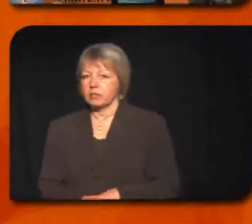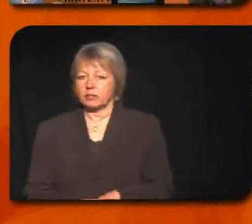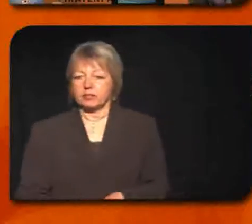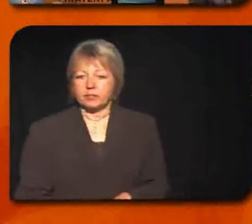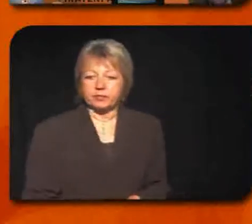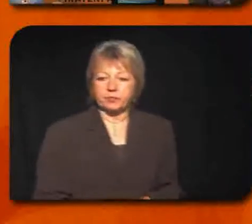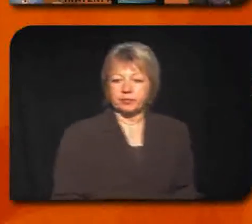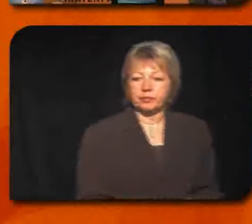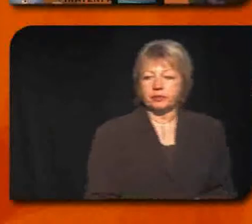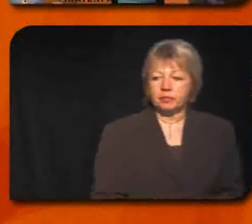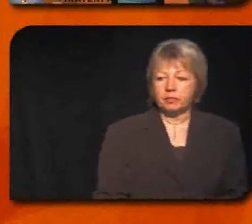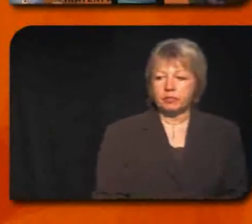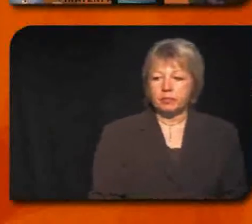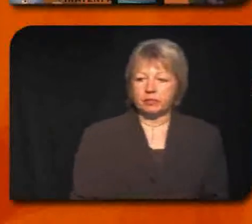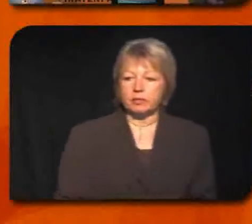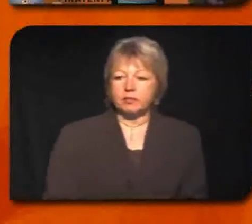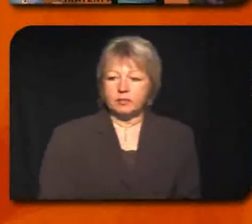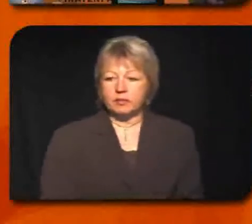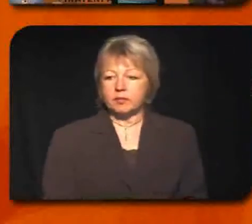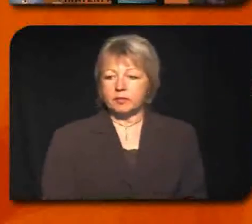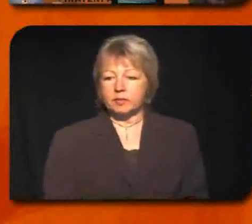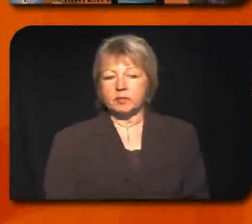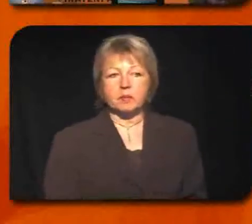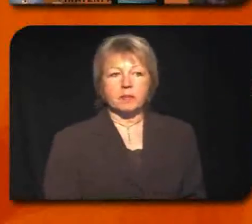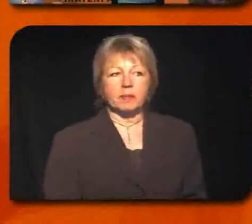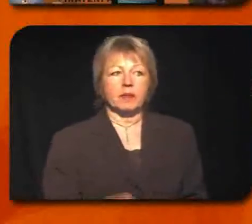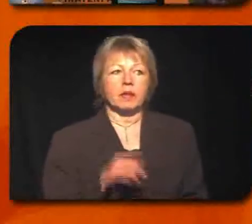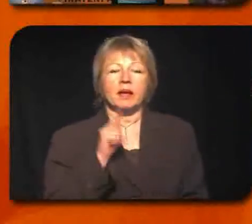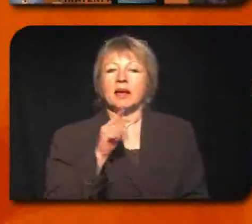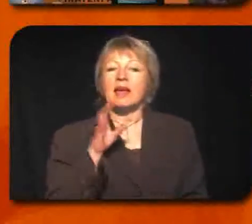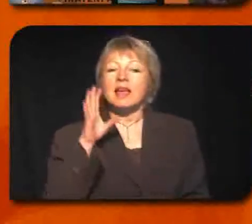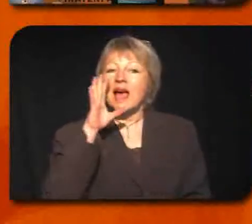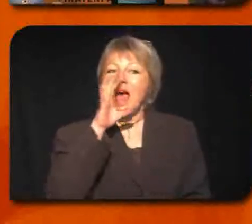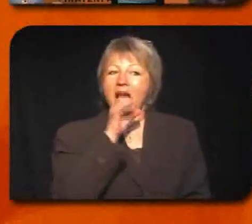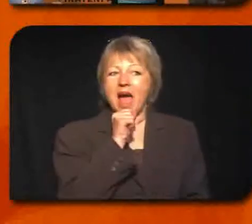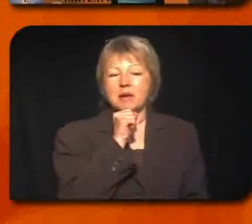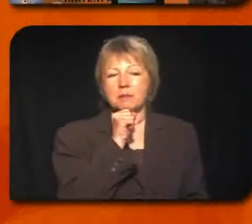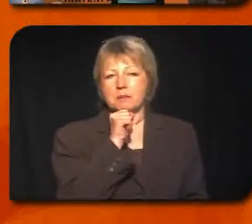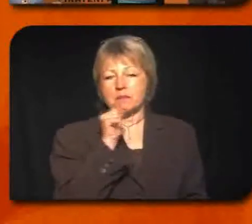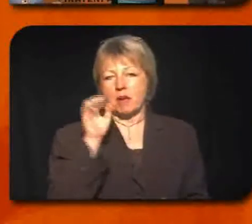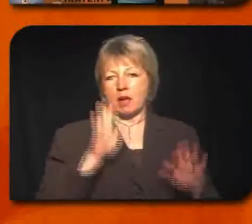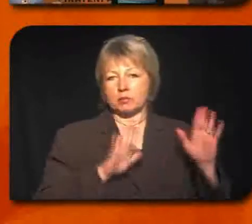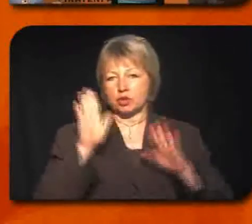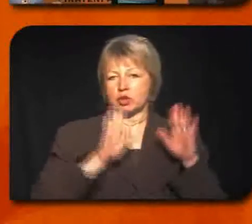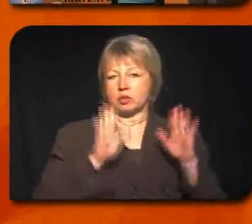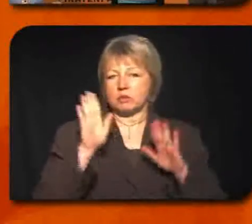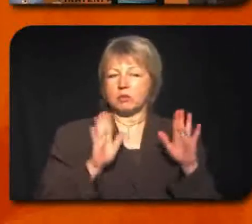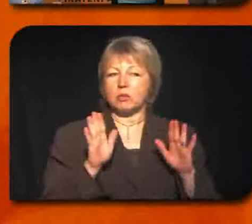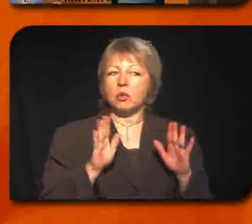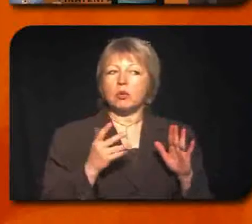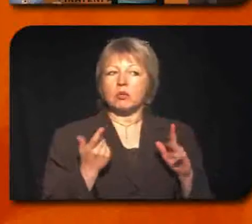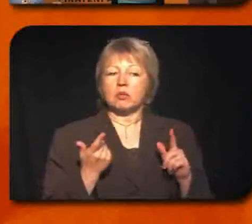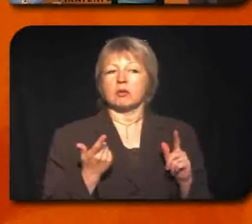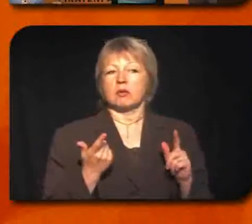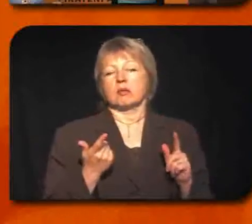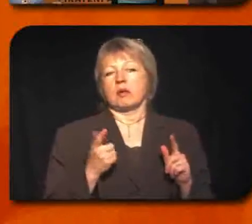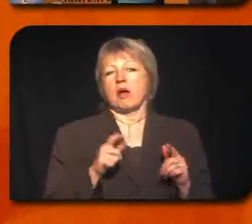es ist eine geheime Abstimmung des Wahlgeheimnis abstimmungsgeheimnis ist wichtig